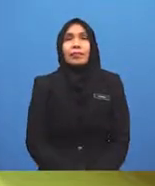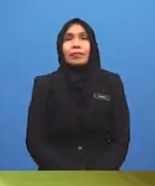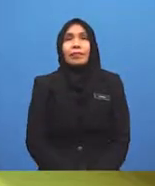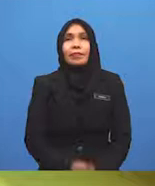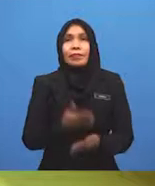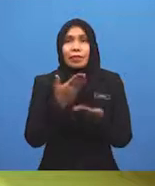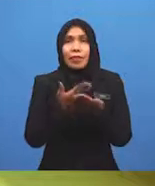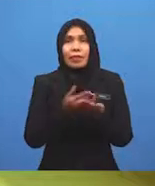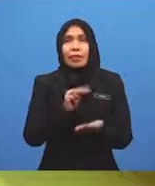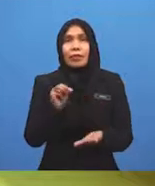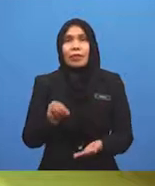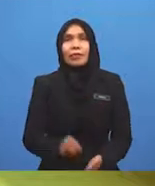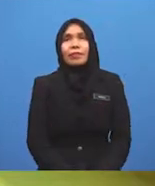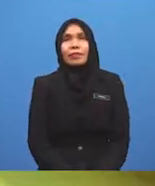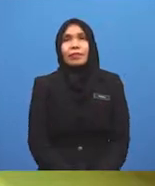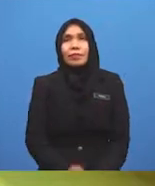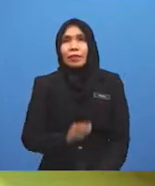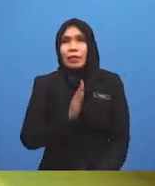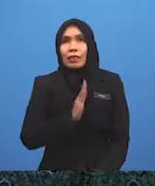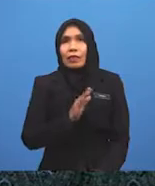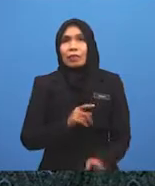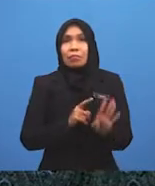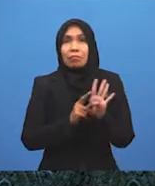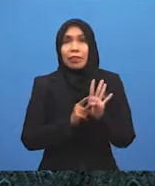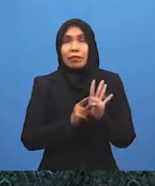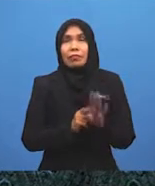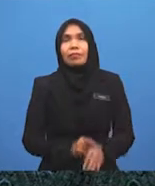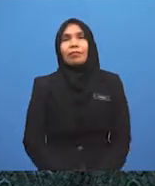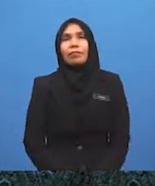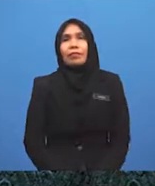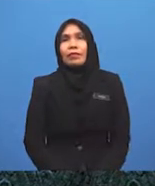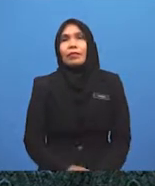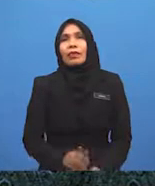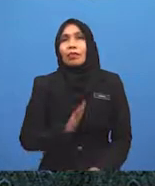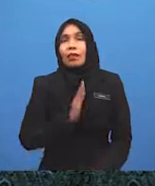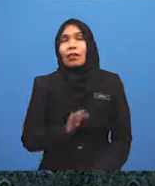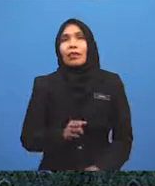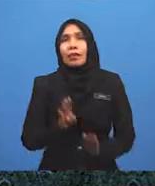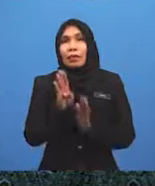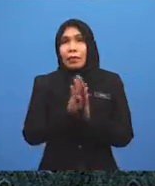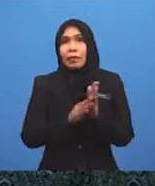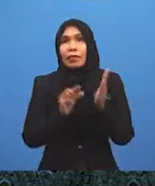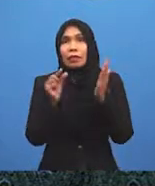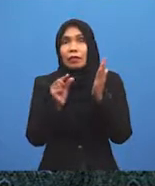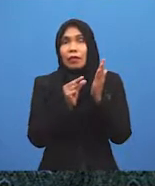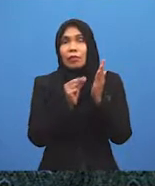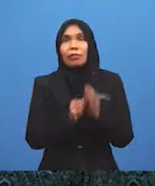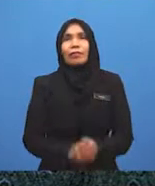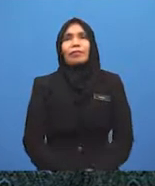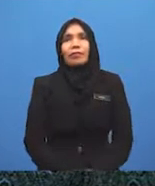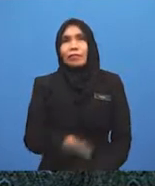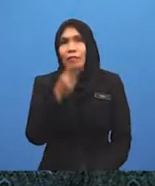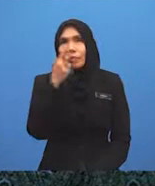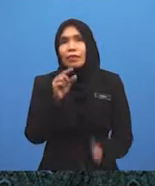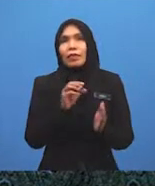Baik, murid-murid, adab keempat ialah adab bergaul. Cuba lihat gambar-gambar